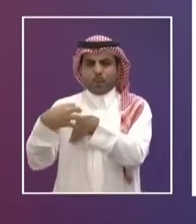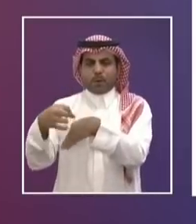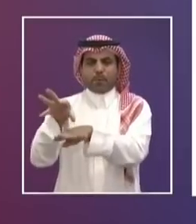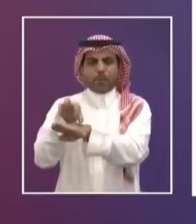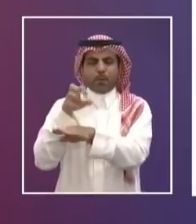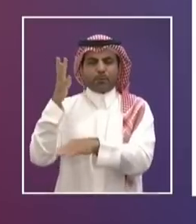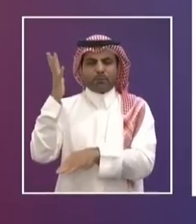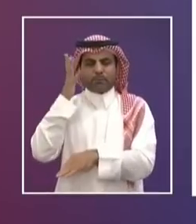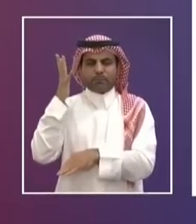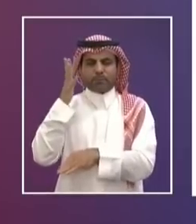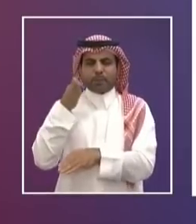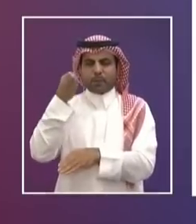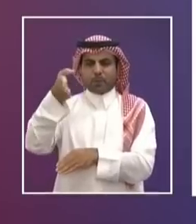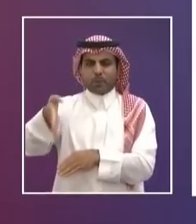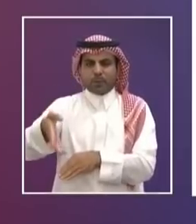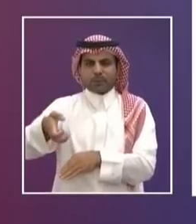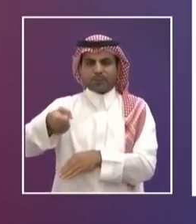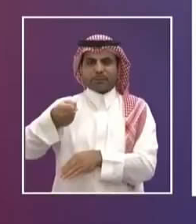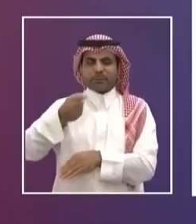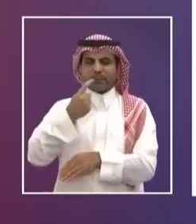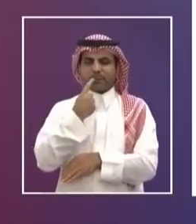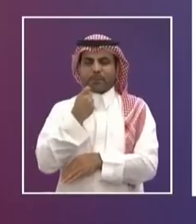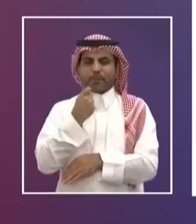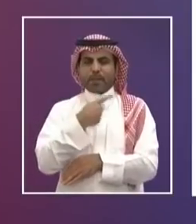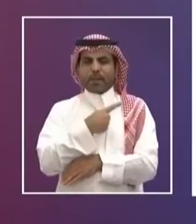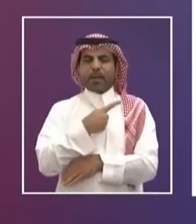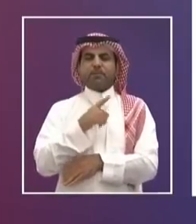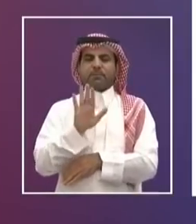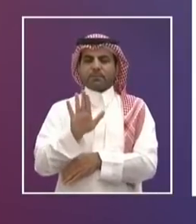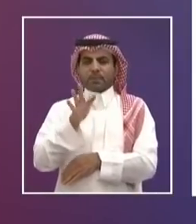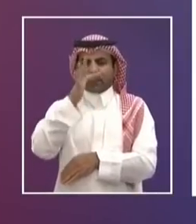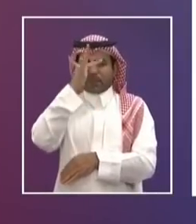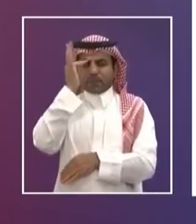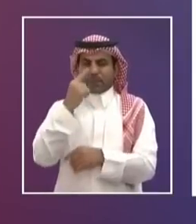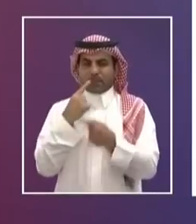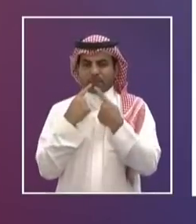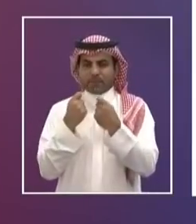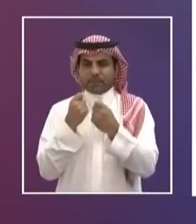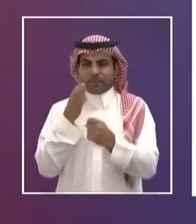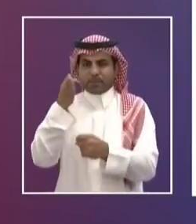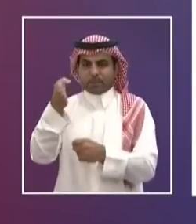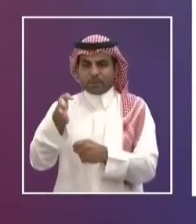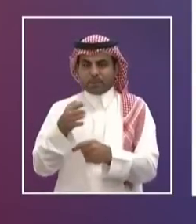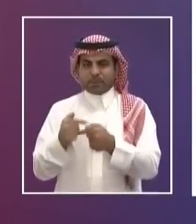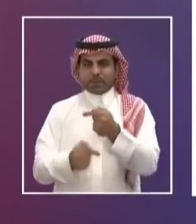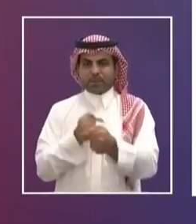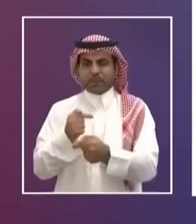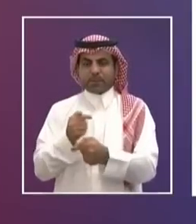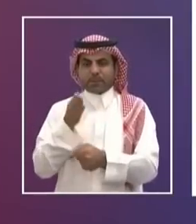لديهم، ولكن إن لم يستطيعوا زيارتهم بشكل